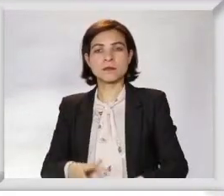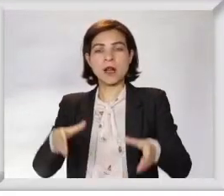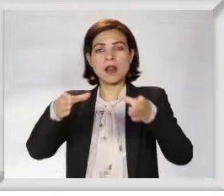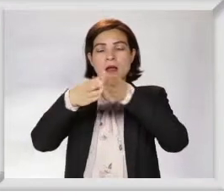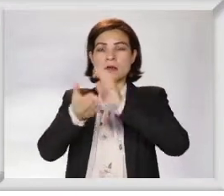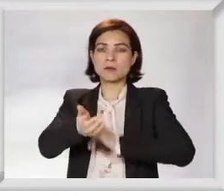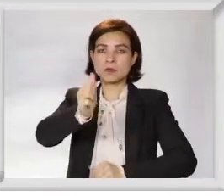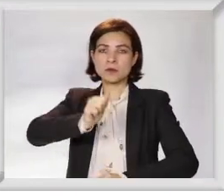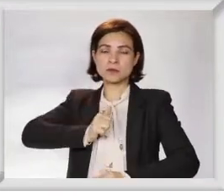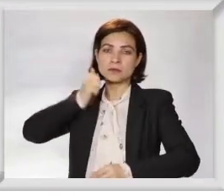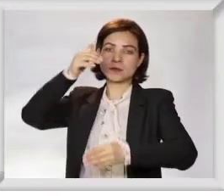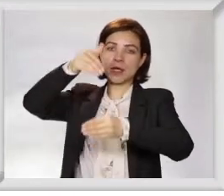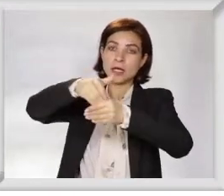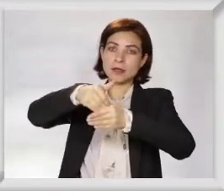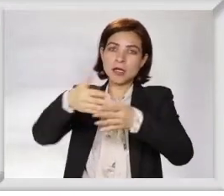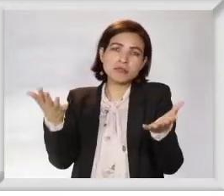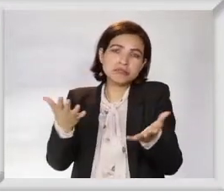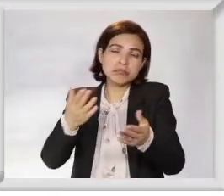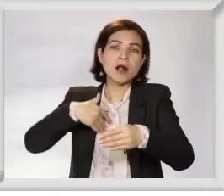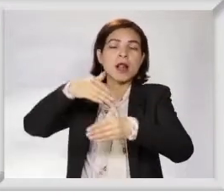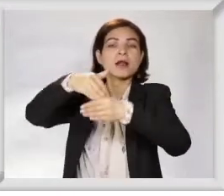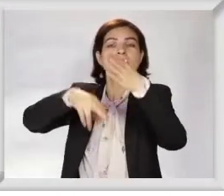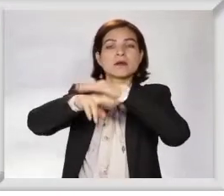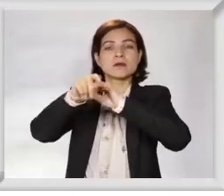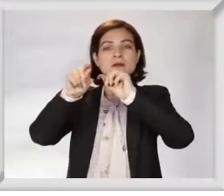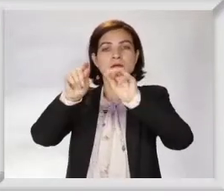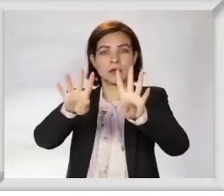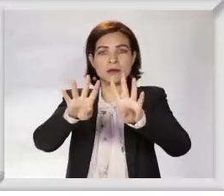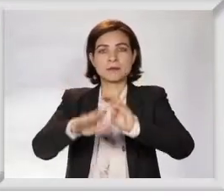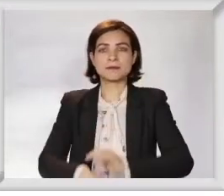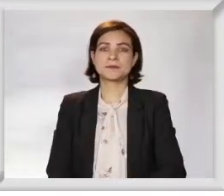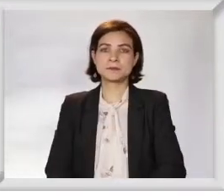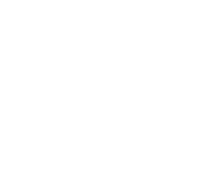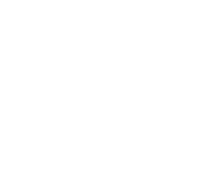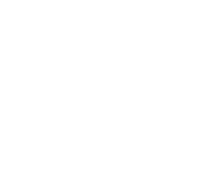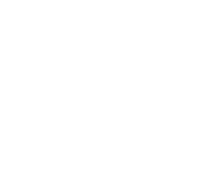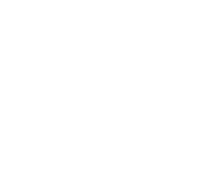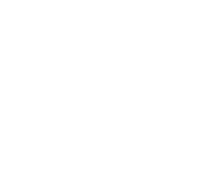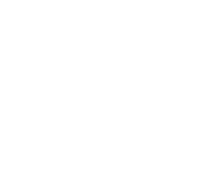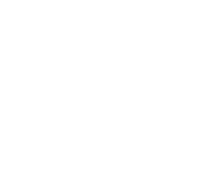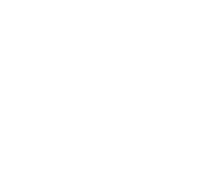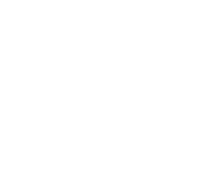على الفيسبوك. الهيئة العليا المستقلة للانتخابات، انتخابات 2019.